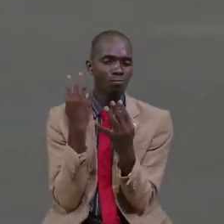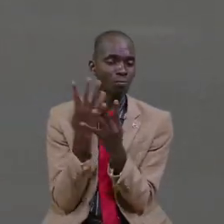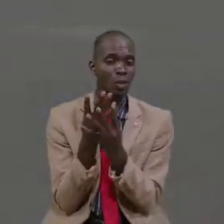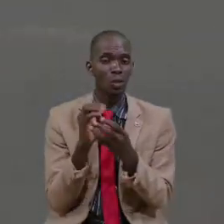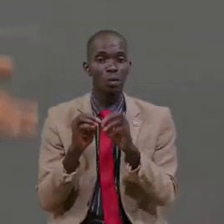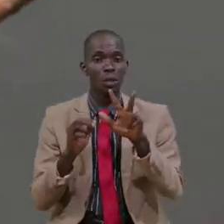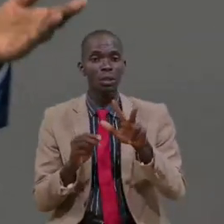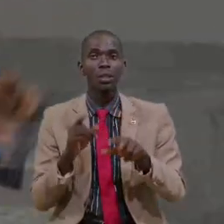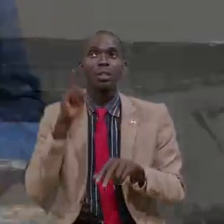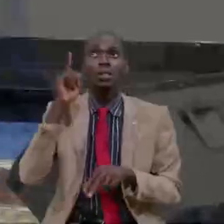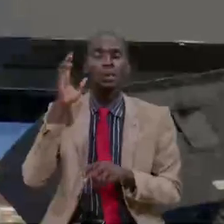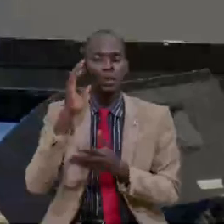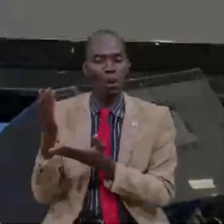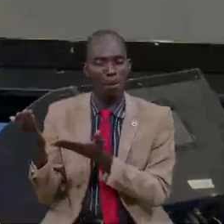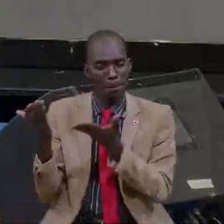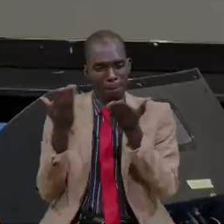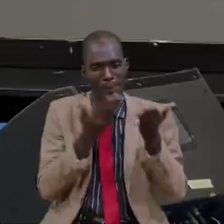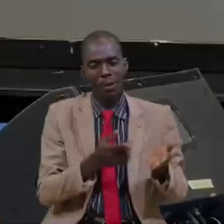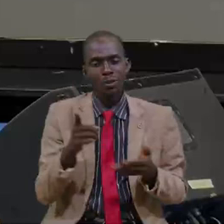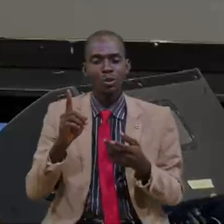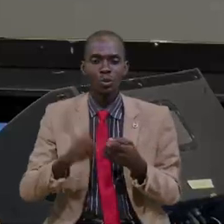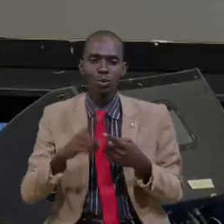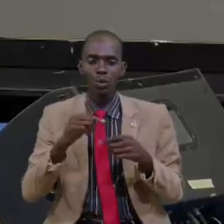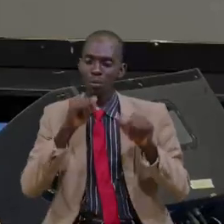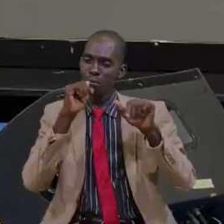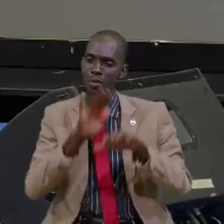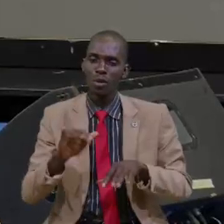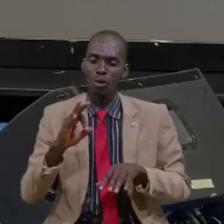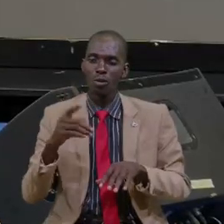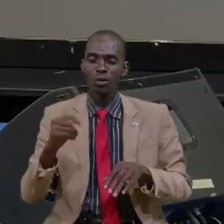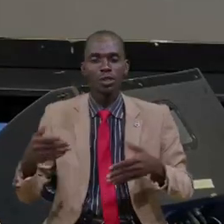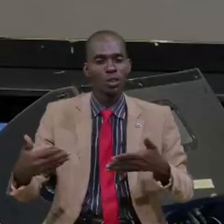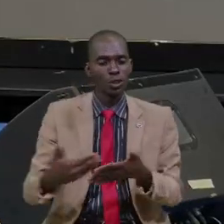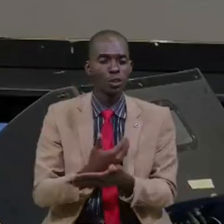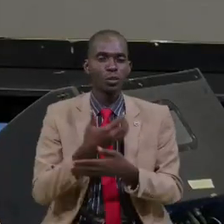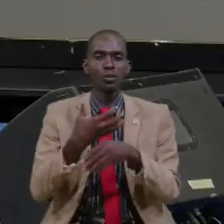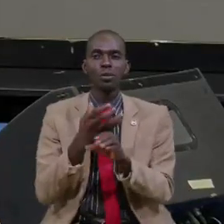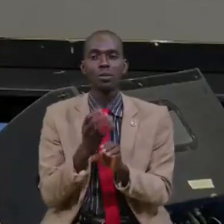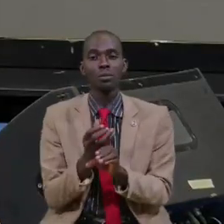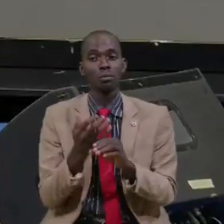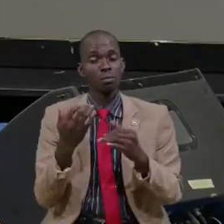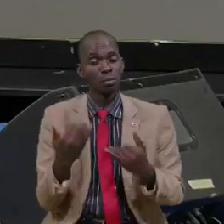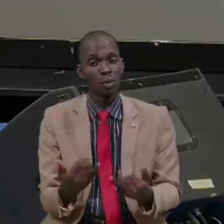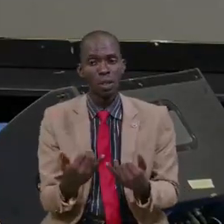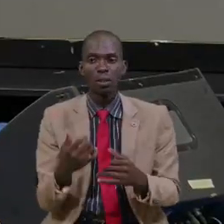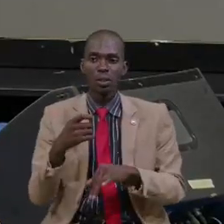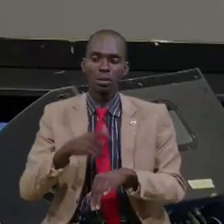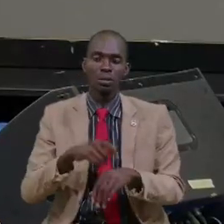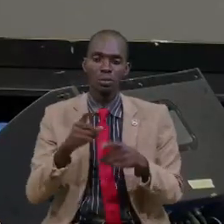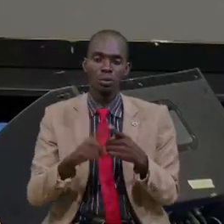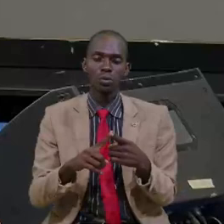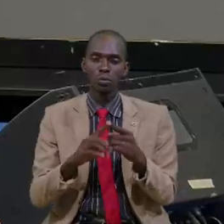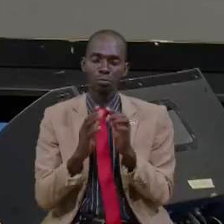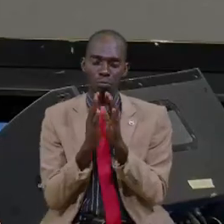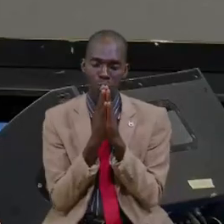troisièmement, il te conduira dans les bénédictions de la nouvelle création. La tête baissée, les